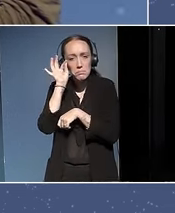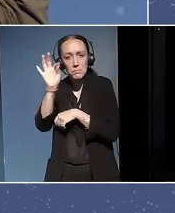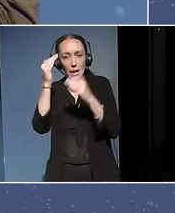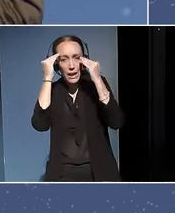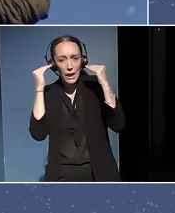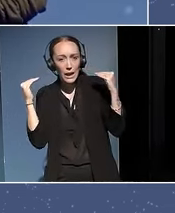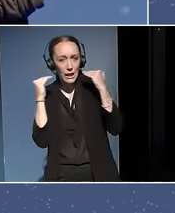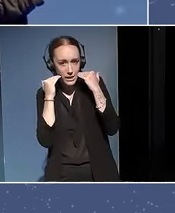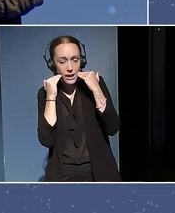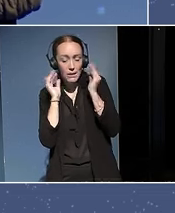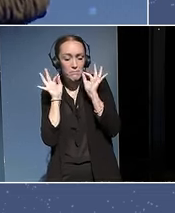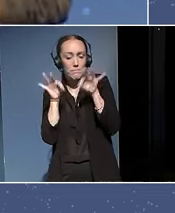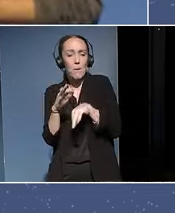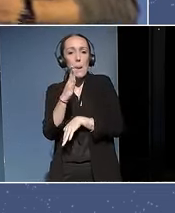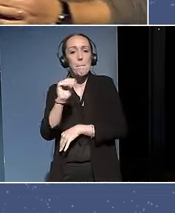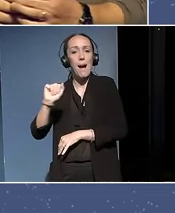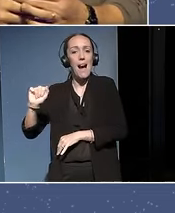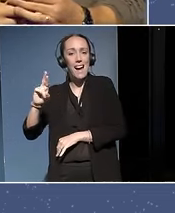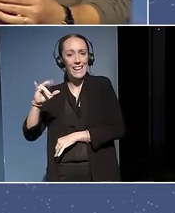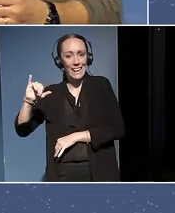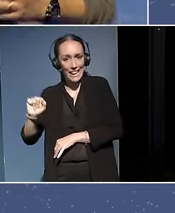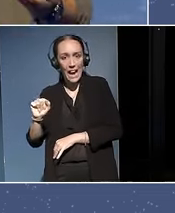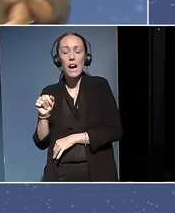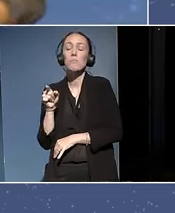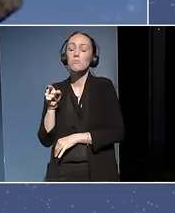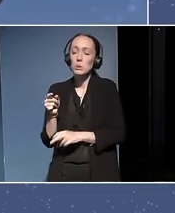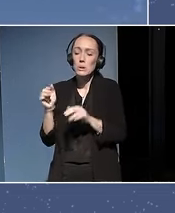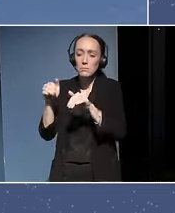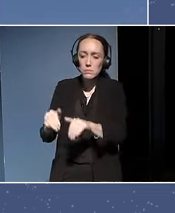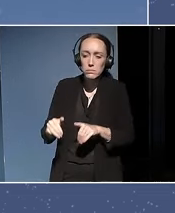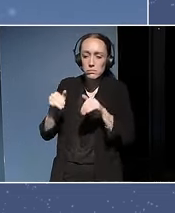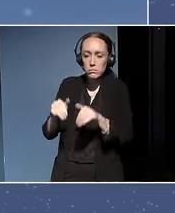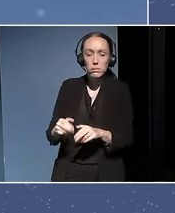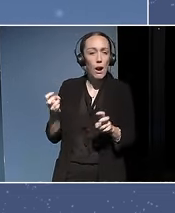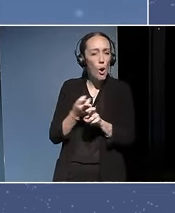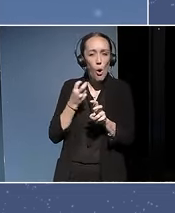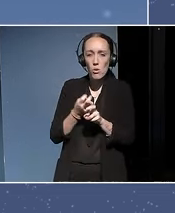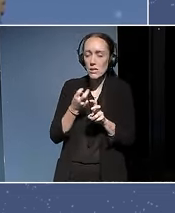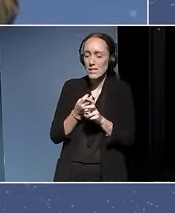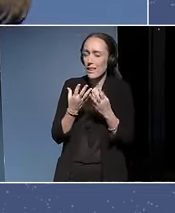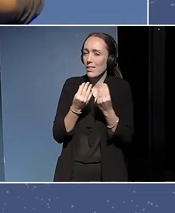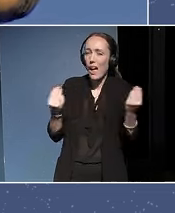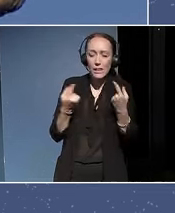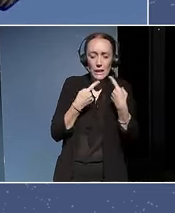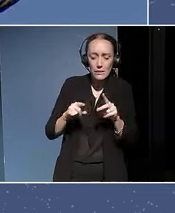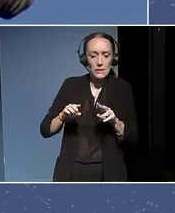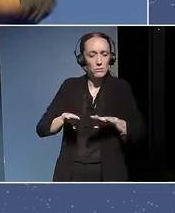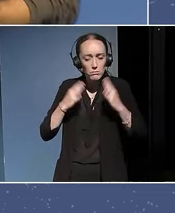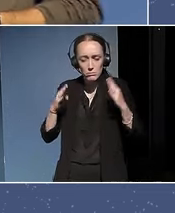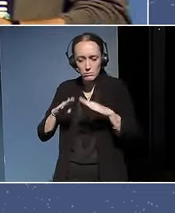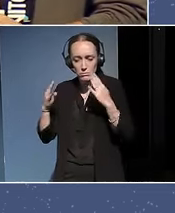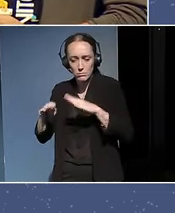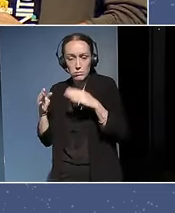baaria Ok Dove ha recuperato diverse ossa tantissime ossa non solo di dinosauri anche di